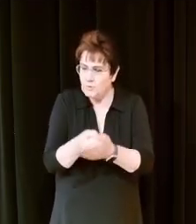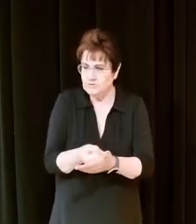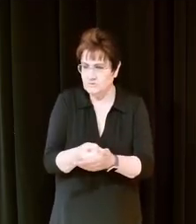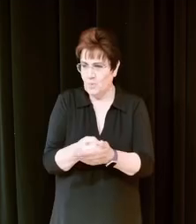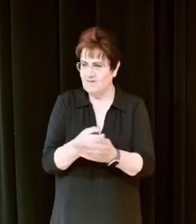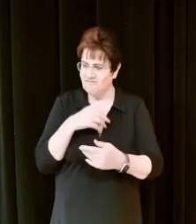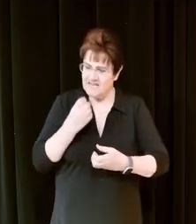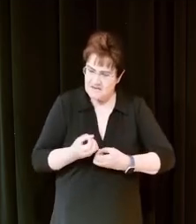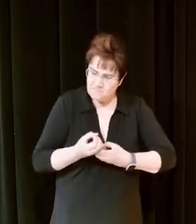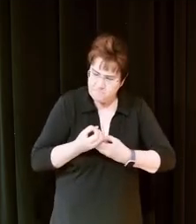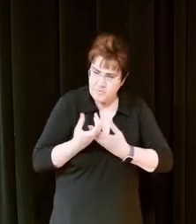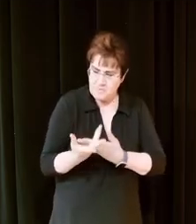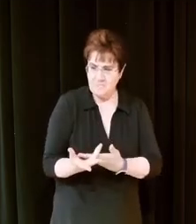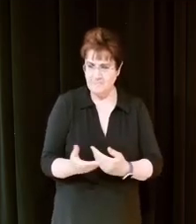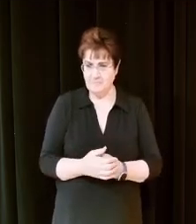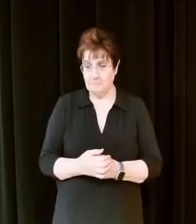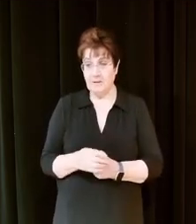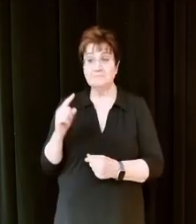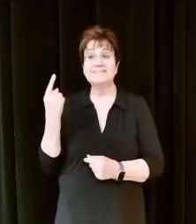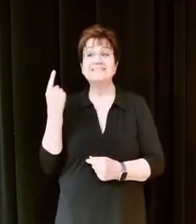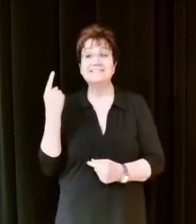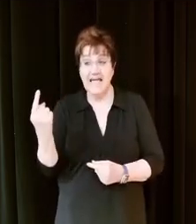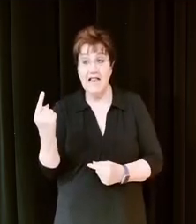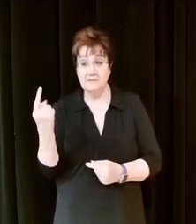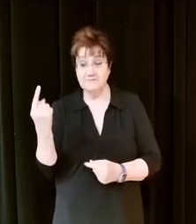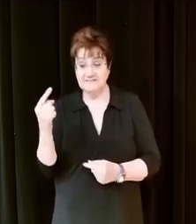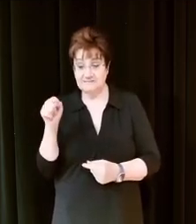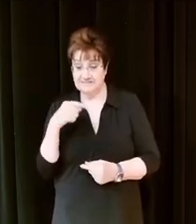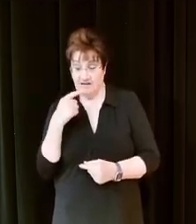Ausdrucksexpressivität in der Farbe. Sie hat selbst dazu gesagt, ja,